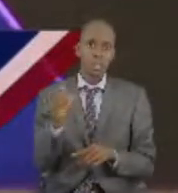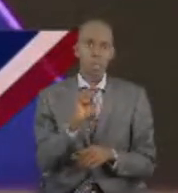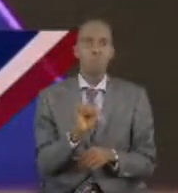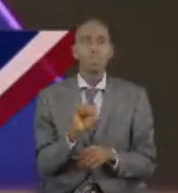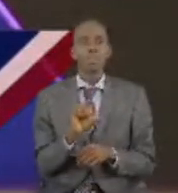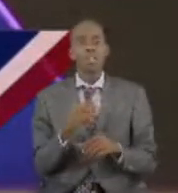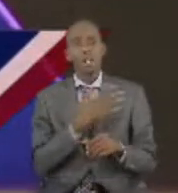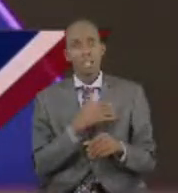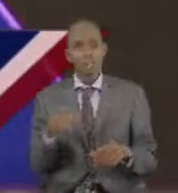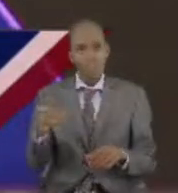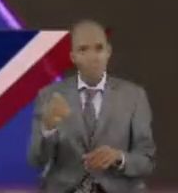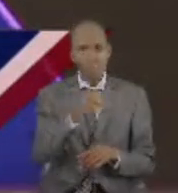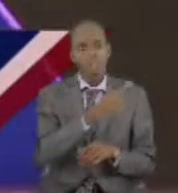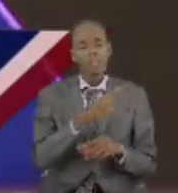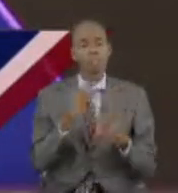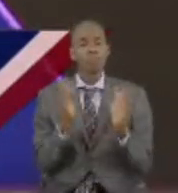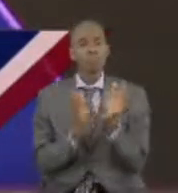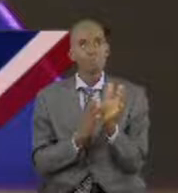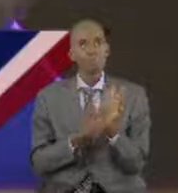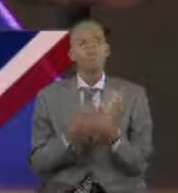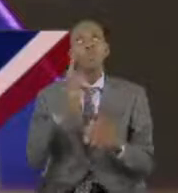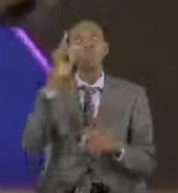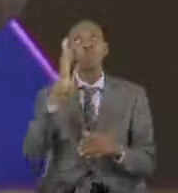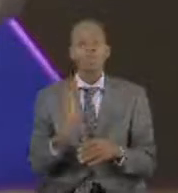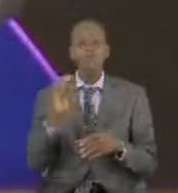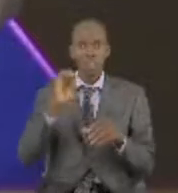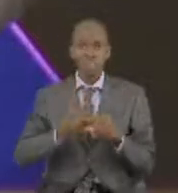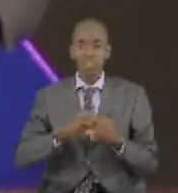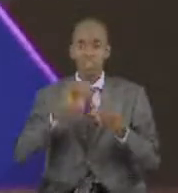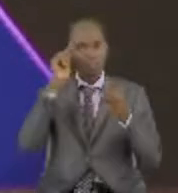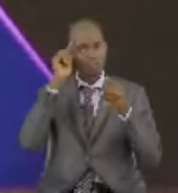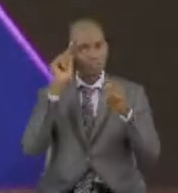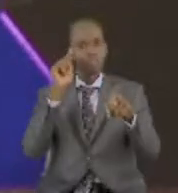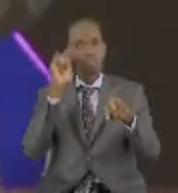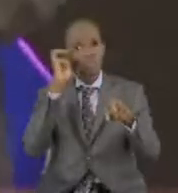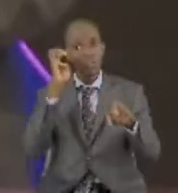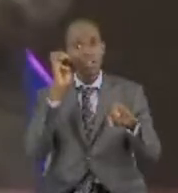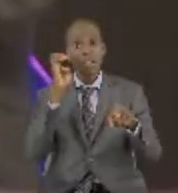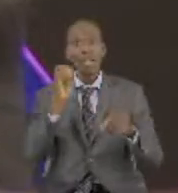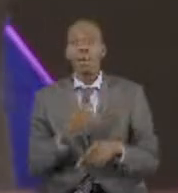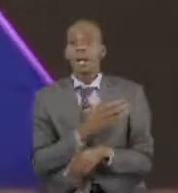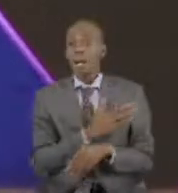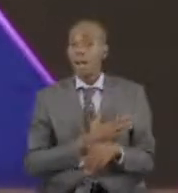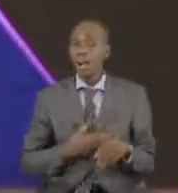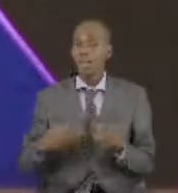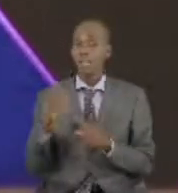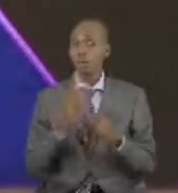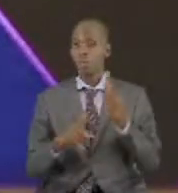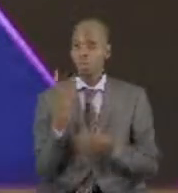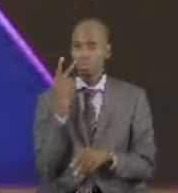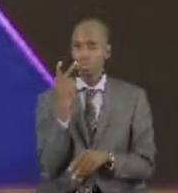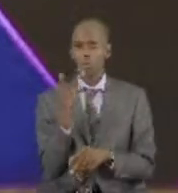elle glorifiait Dieu à mon sujet. Sa vie a été bouleversée et les gens ont vu